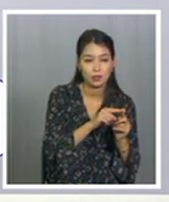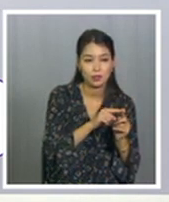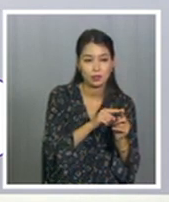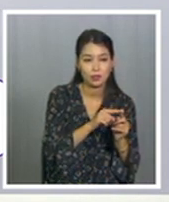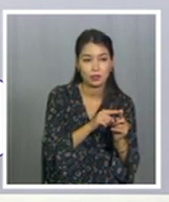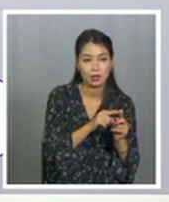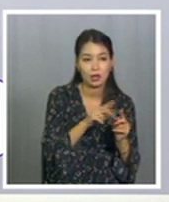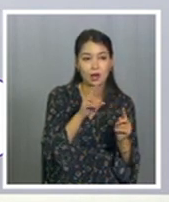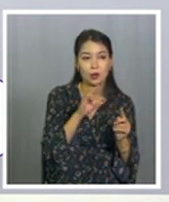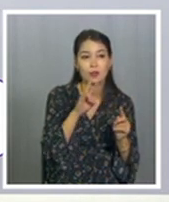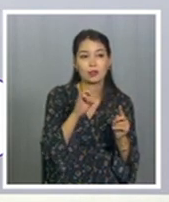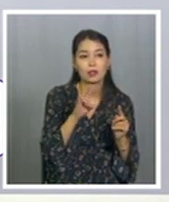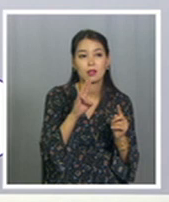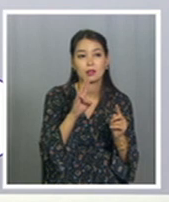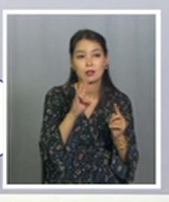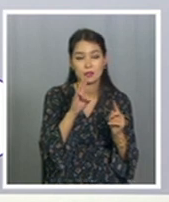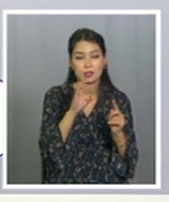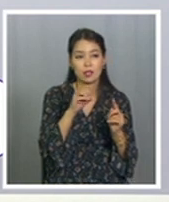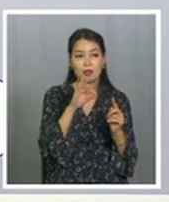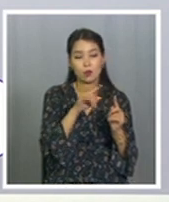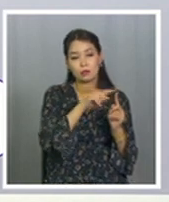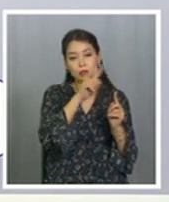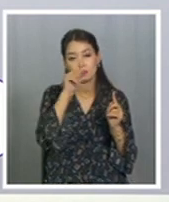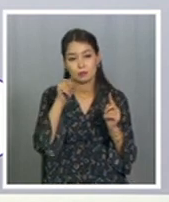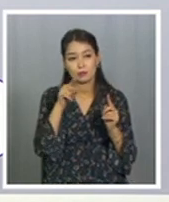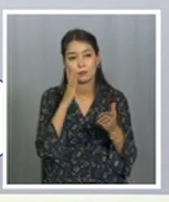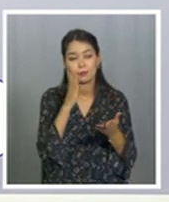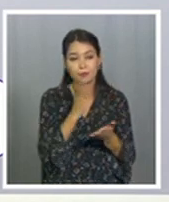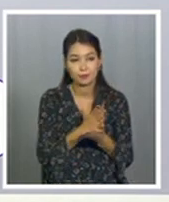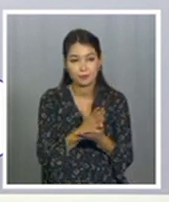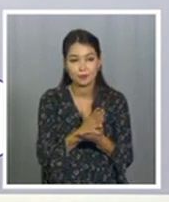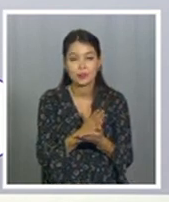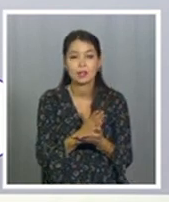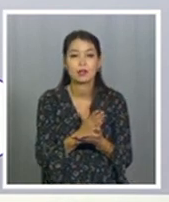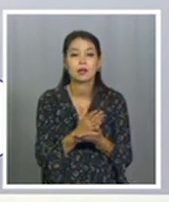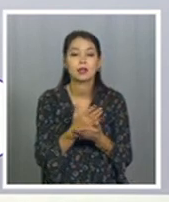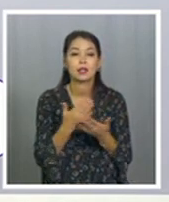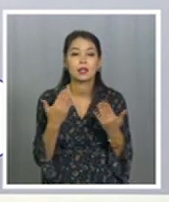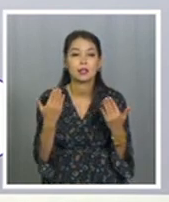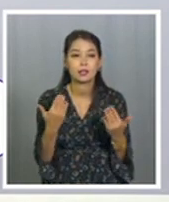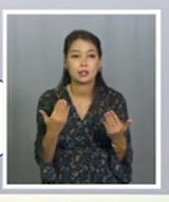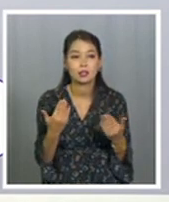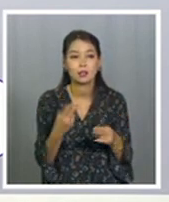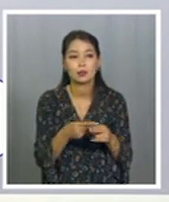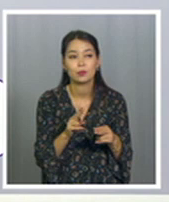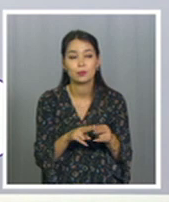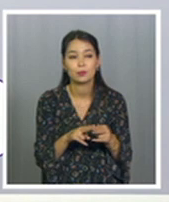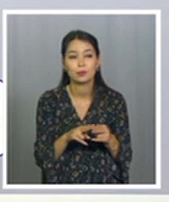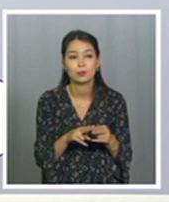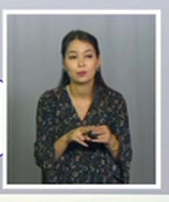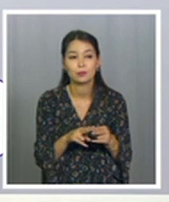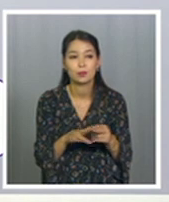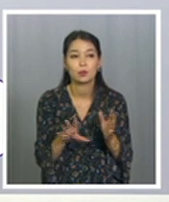конденсаторға жалғайық. Міне, С деген конденсатор сиымдылығы. Енді мына жердегі